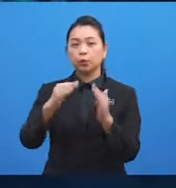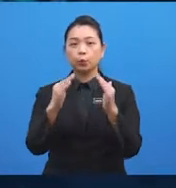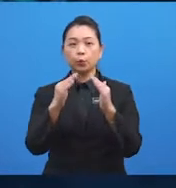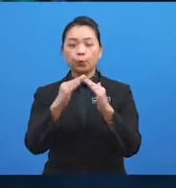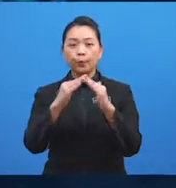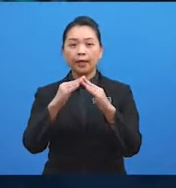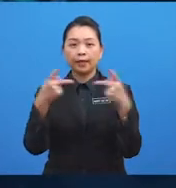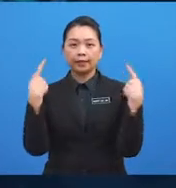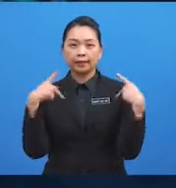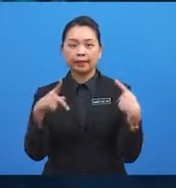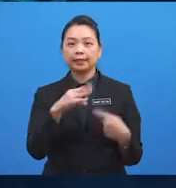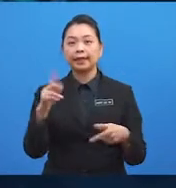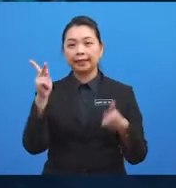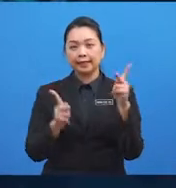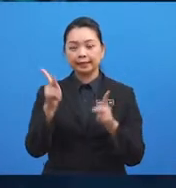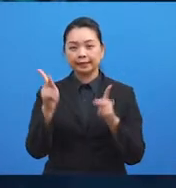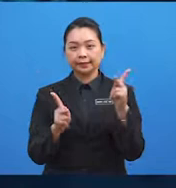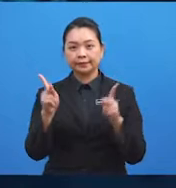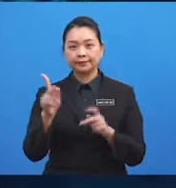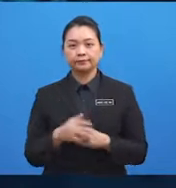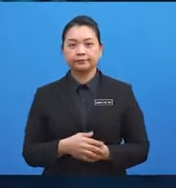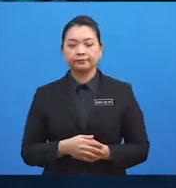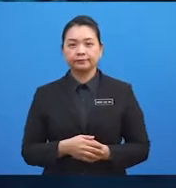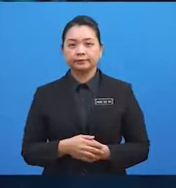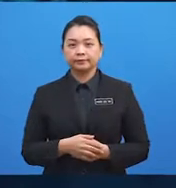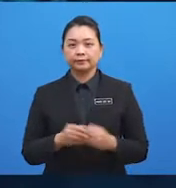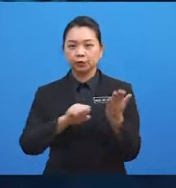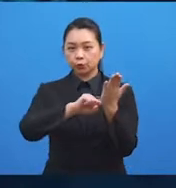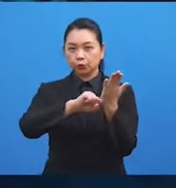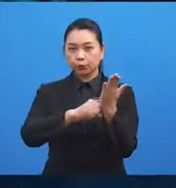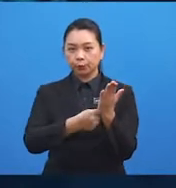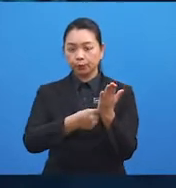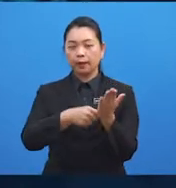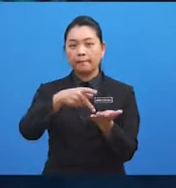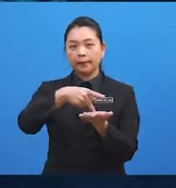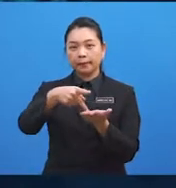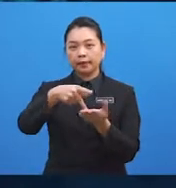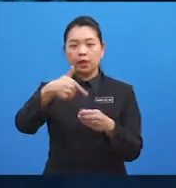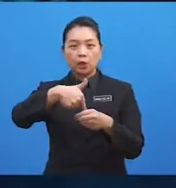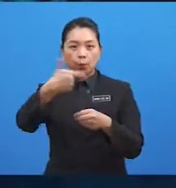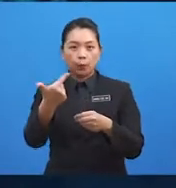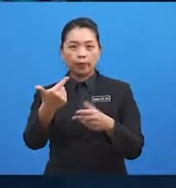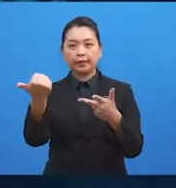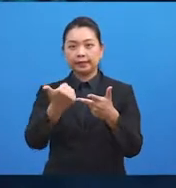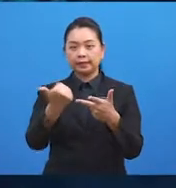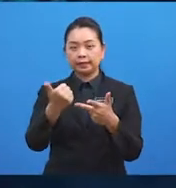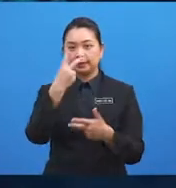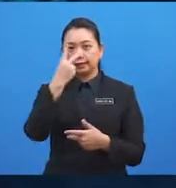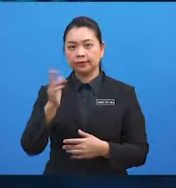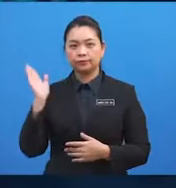kedai dan kenderaan. Sumber pembiayaan luar yang ketiga